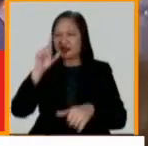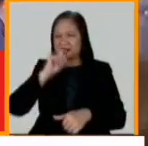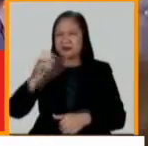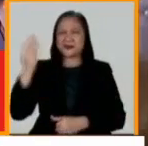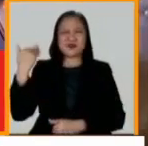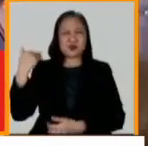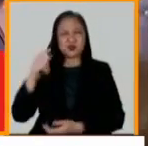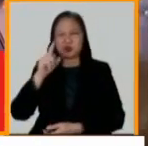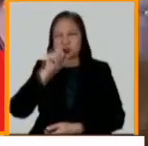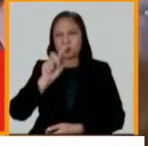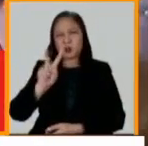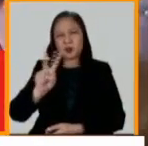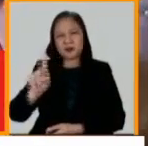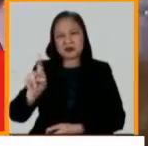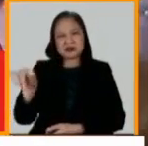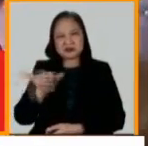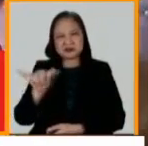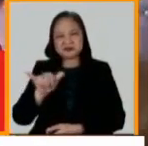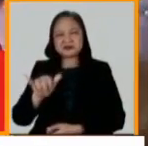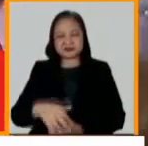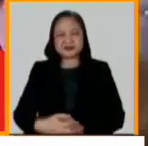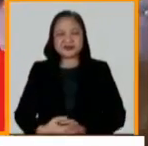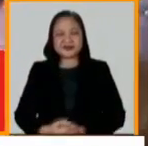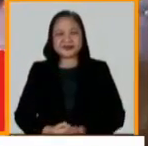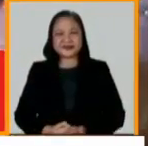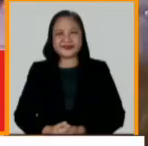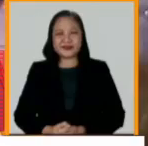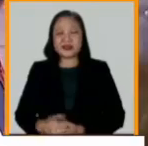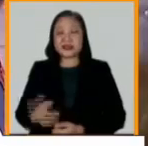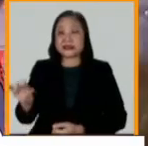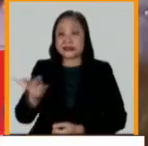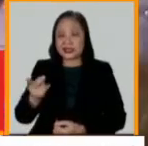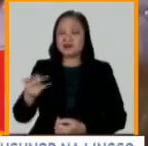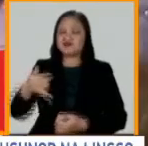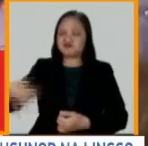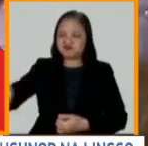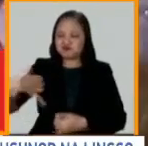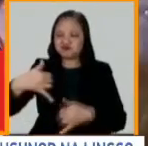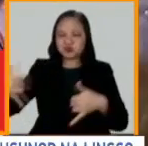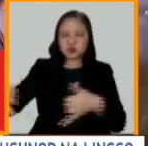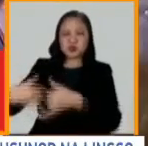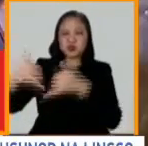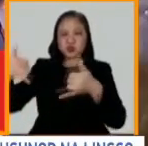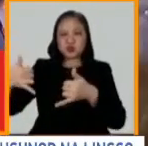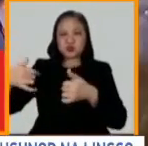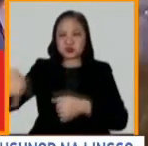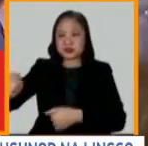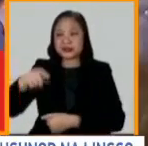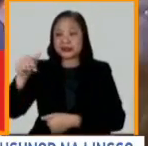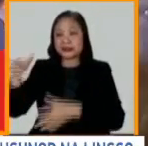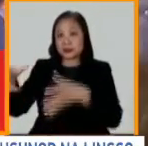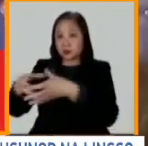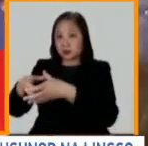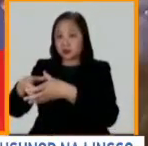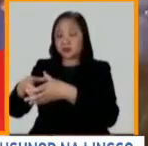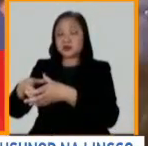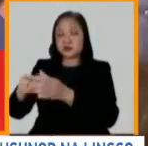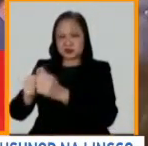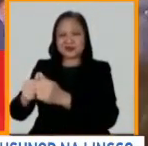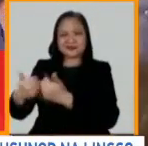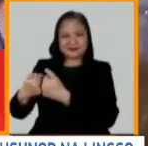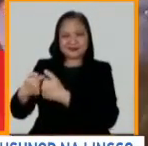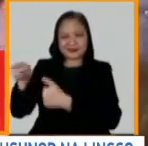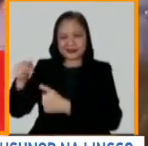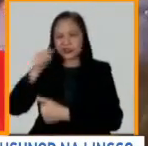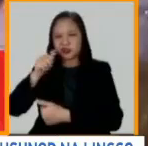sila. And then nagiinuman yung grupo na yon. Tapos napasyal siya